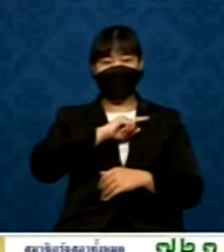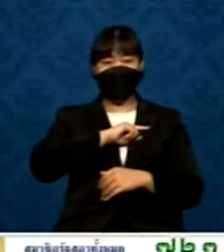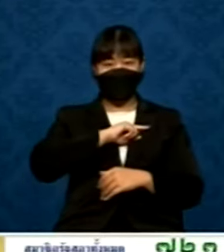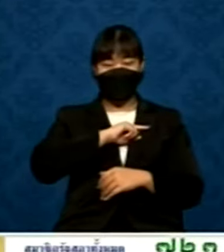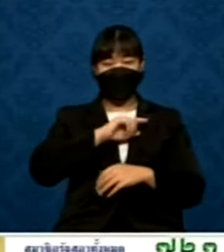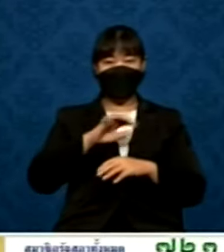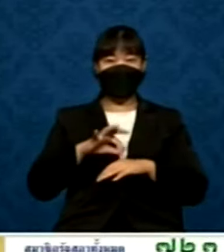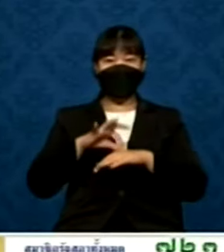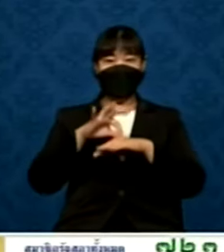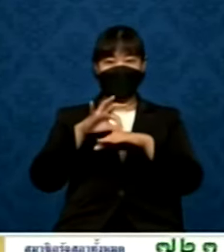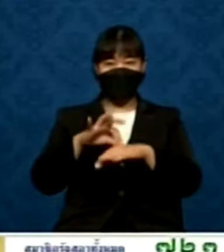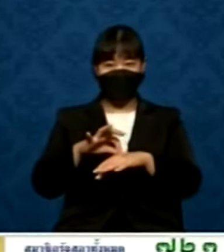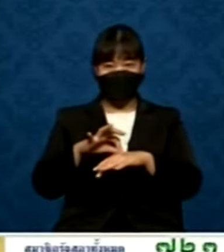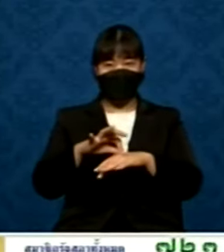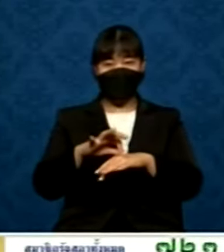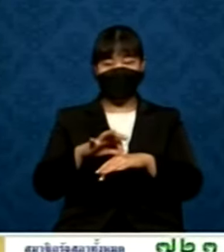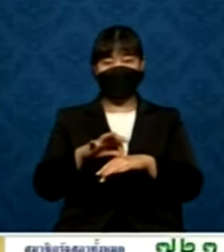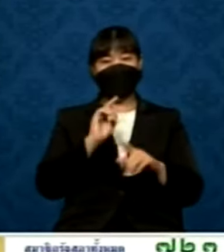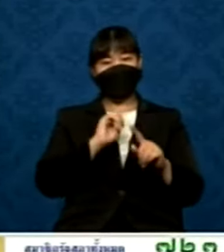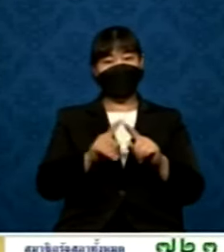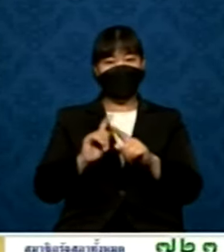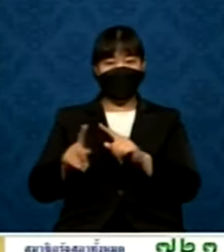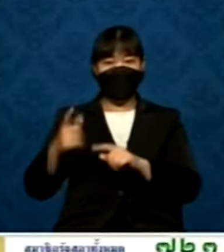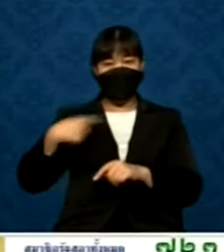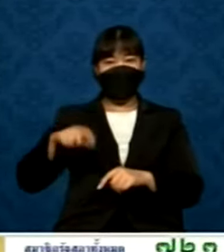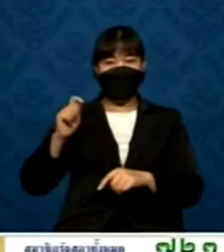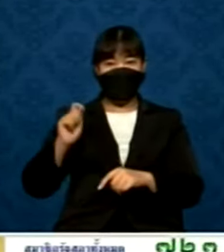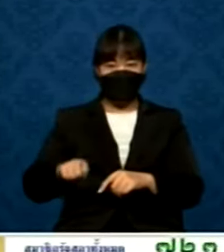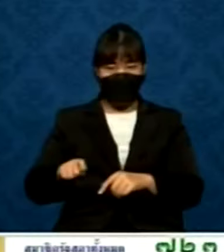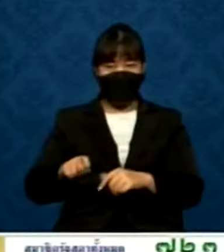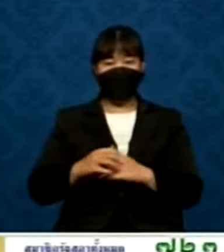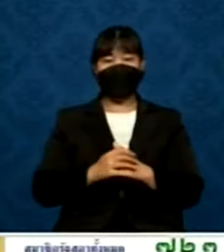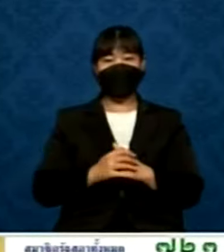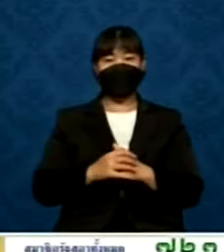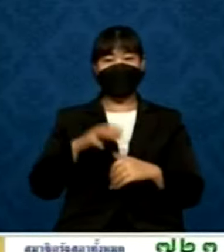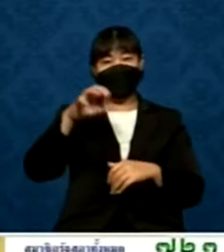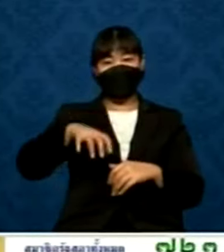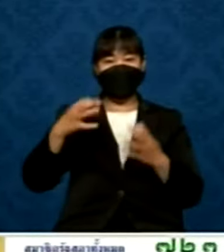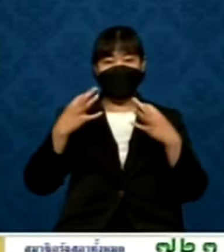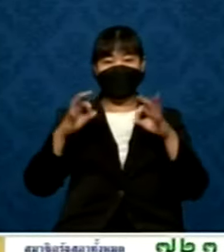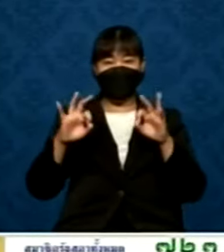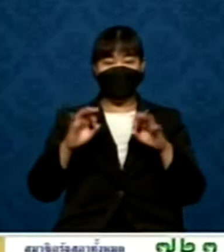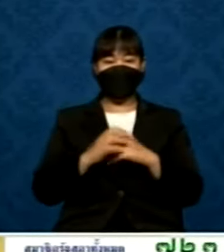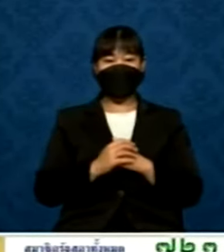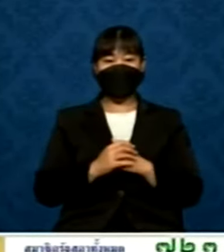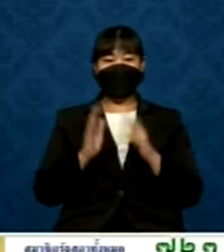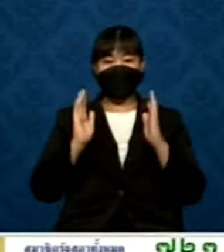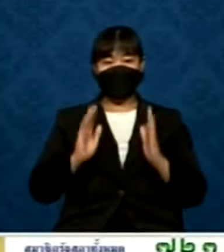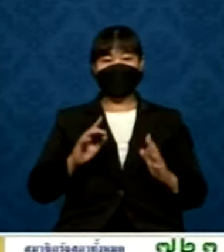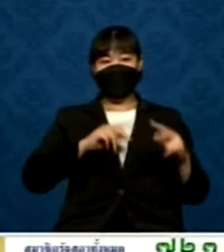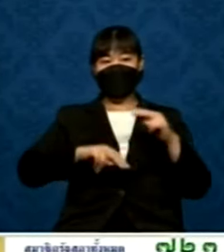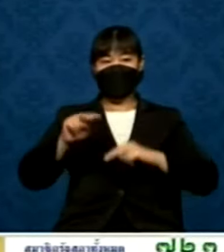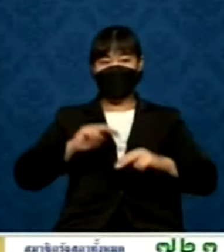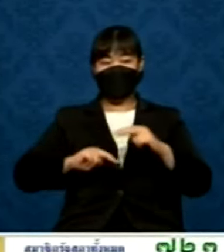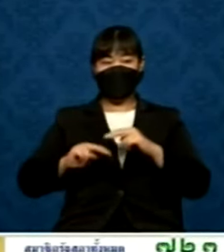งที่มาต่างๆนะครับของตุลาการศาลรัฐธรรมนูญและองค์กรอิสระรวมทั้งเรื่องของการผู้ตรวจการตรงนี้ผมเรียนแบบนี้นะครับ